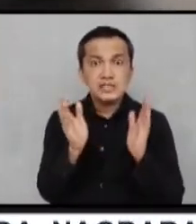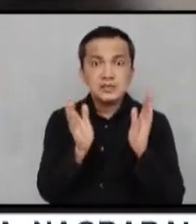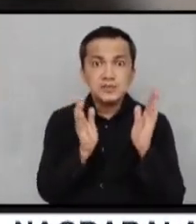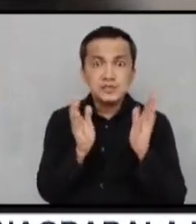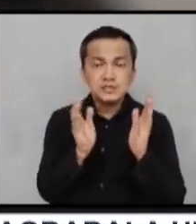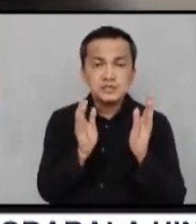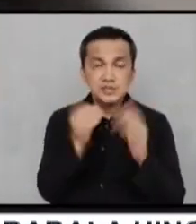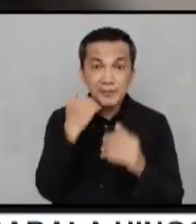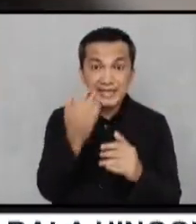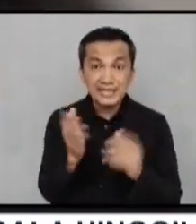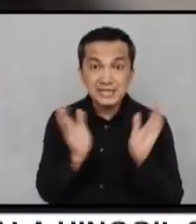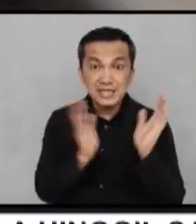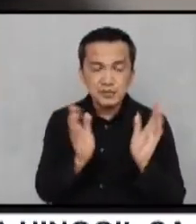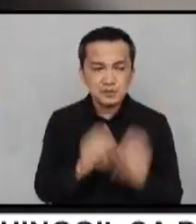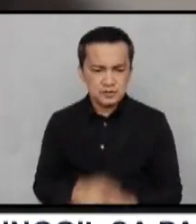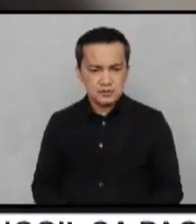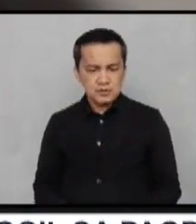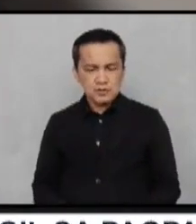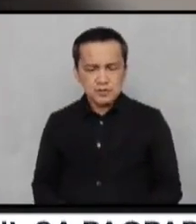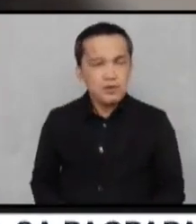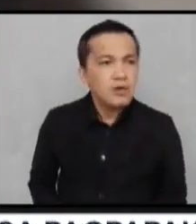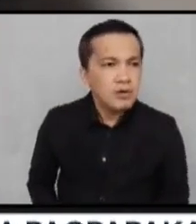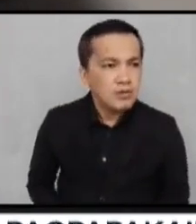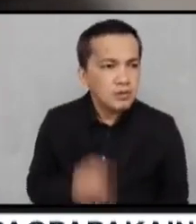yung naka-receive. Paglabas ko, sabi nila,